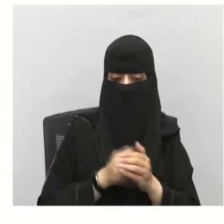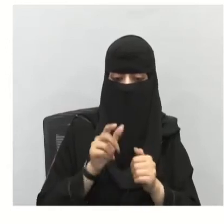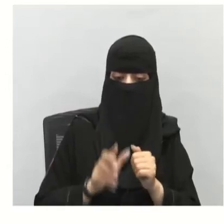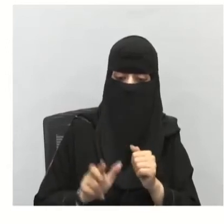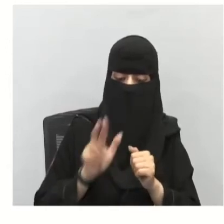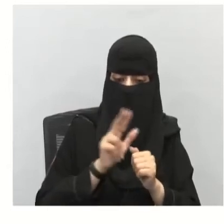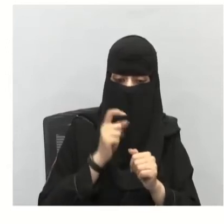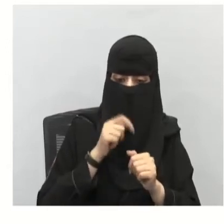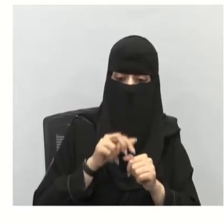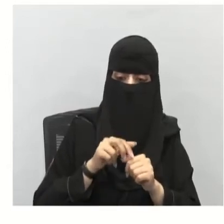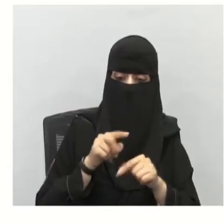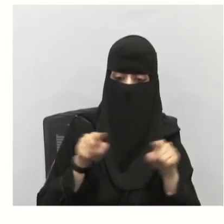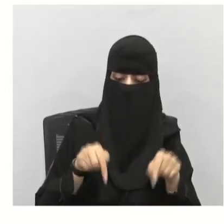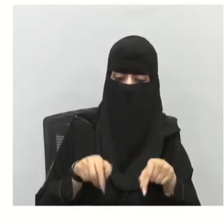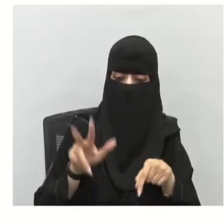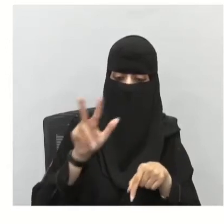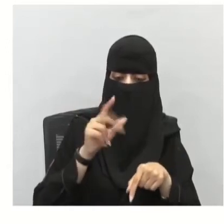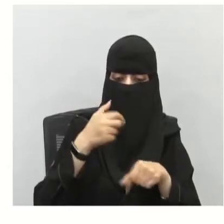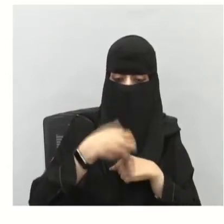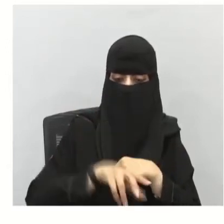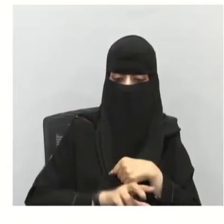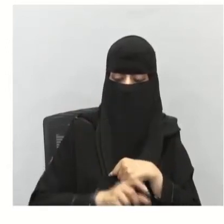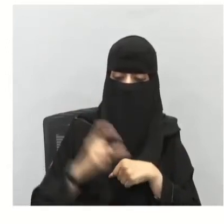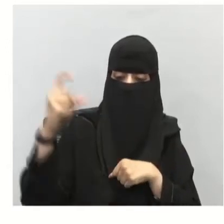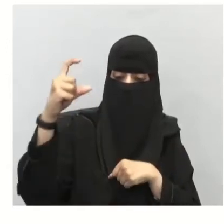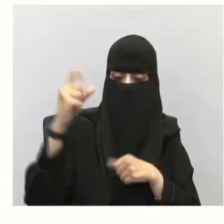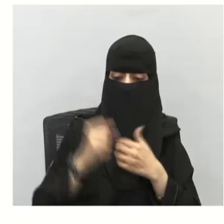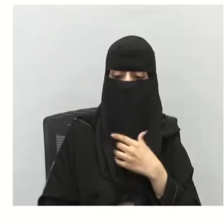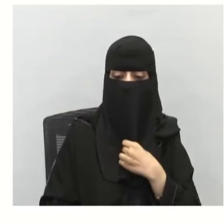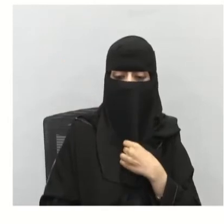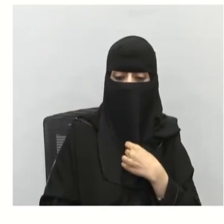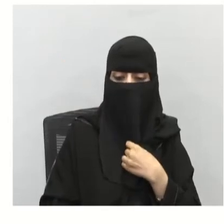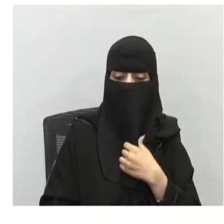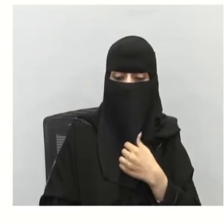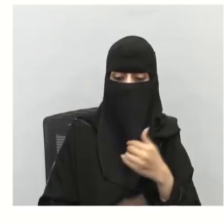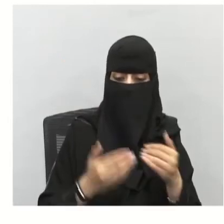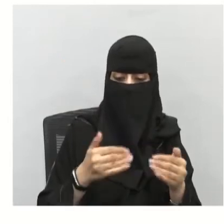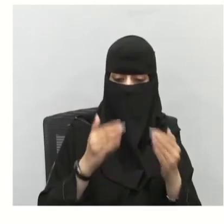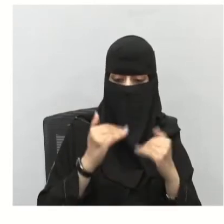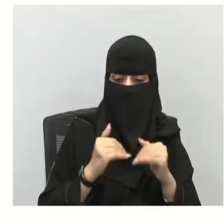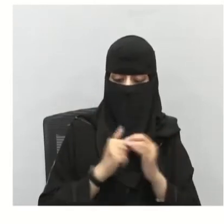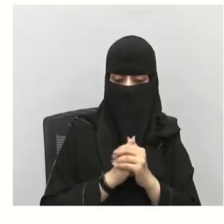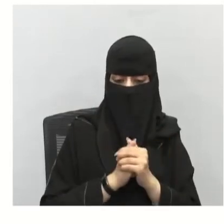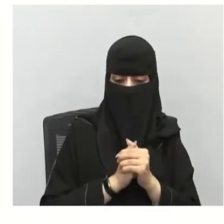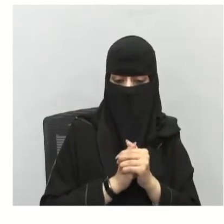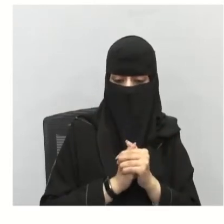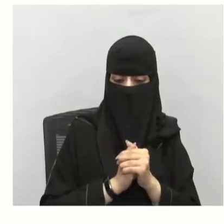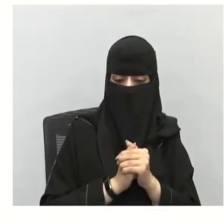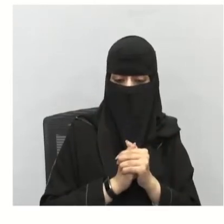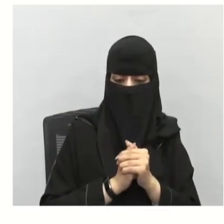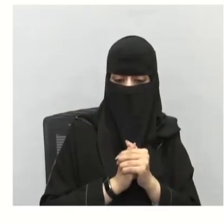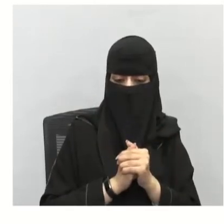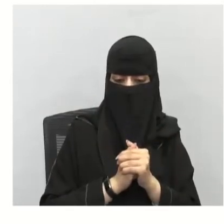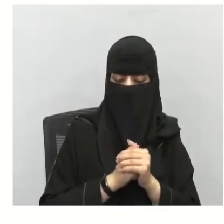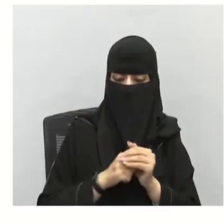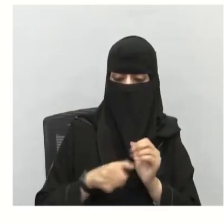أصبحت الحديقة، نوعها قمرية. ننتقل إلى الكلمة التي تليها،